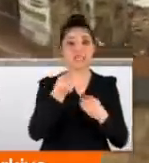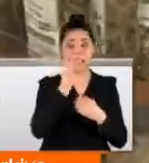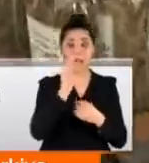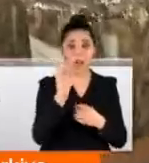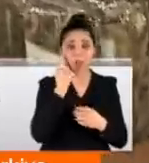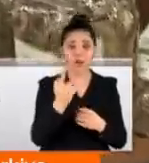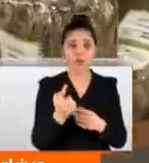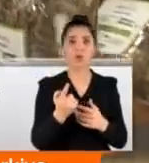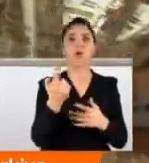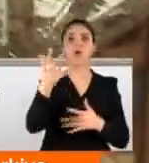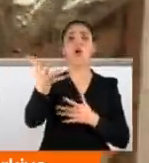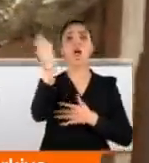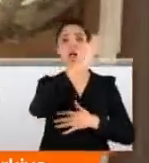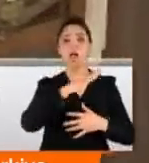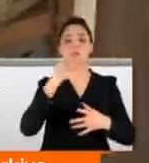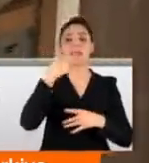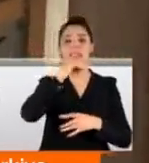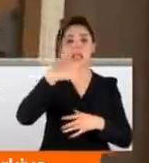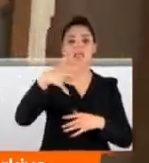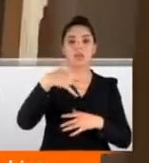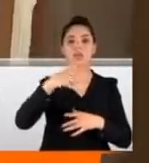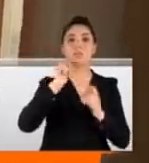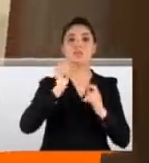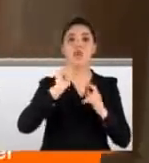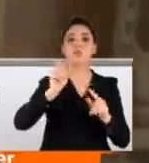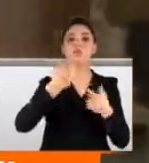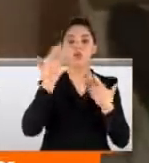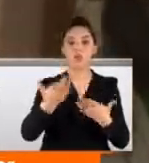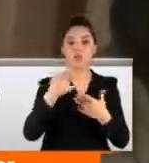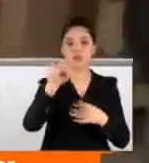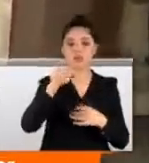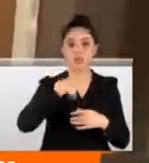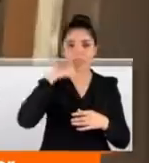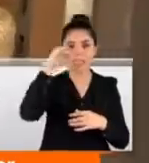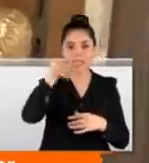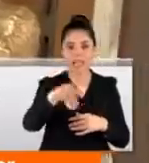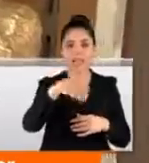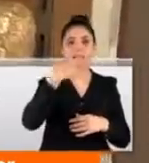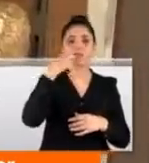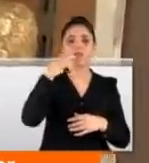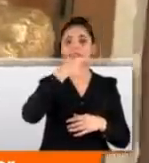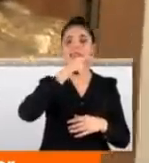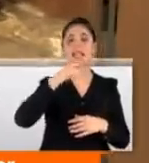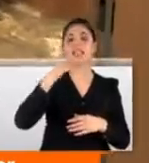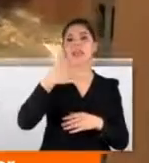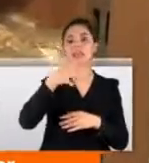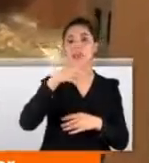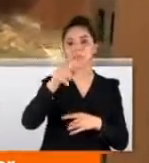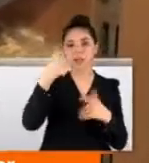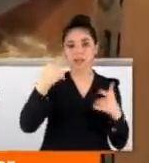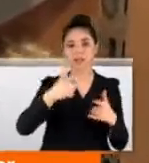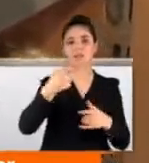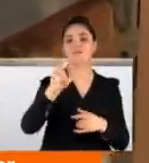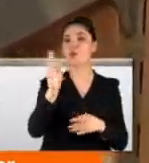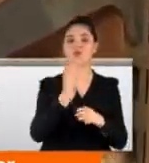haberlerin ardından aktarlarda da zeytin yaprağı zor bulunuyor. Bir aktardayız şimdi. Burada işte onun olduğu zeytin yaprağının olduğu stand